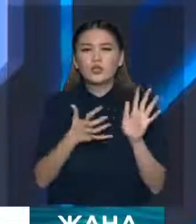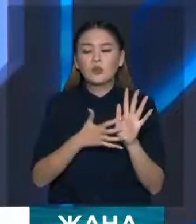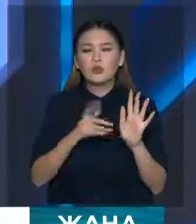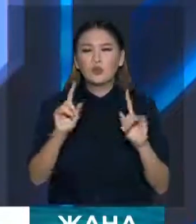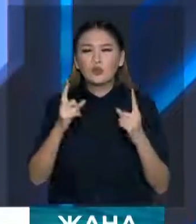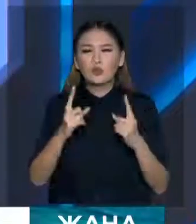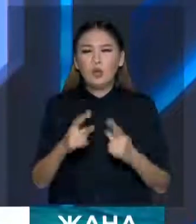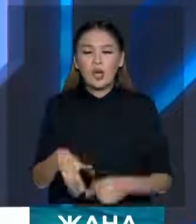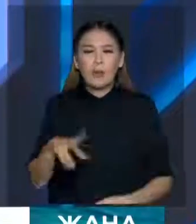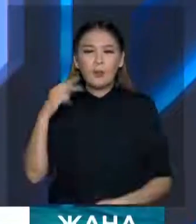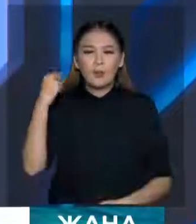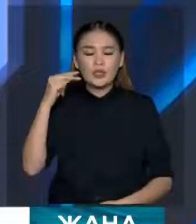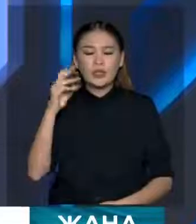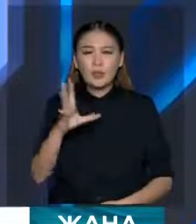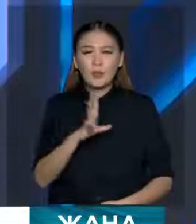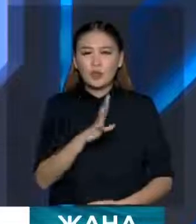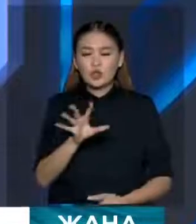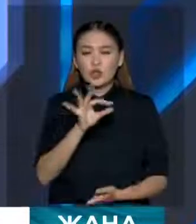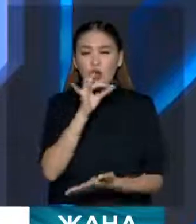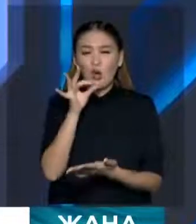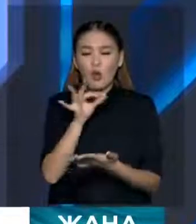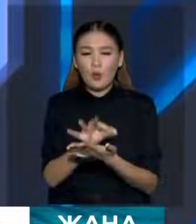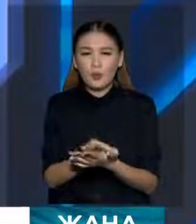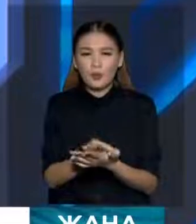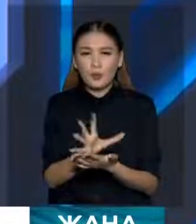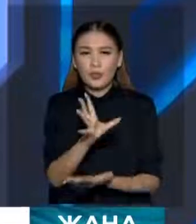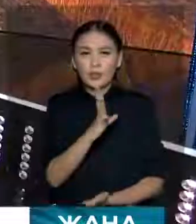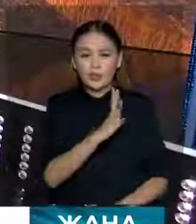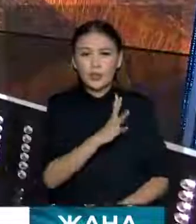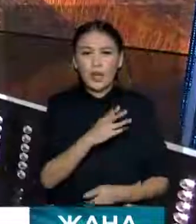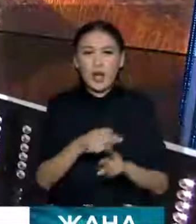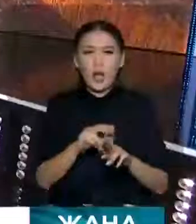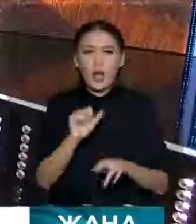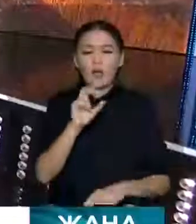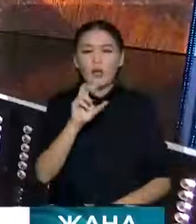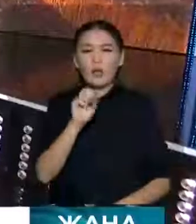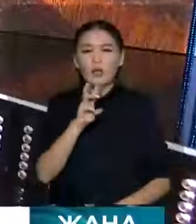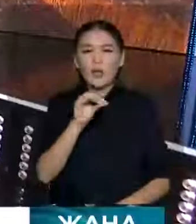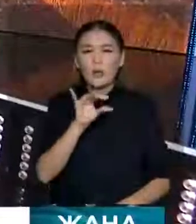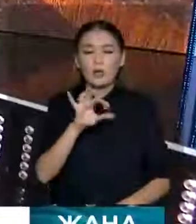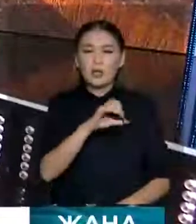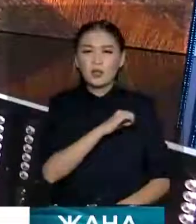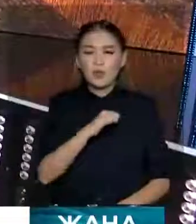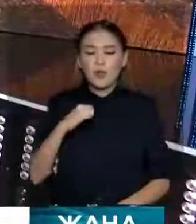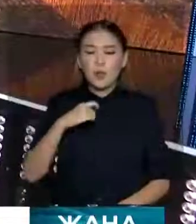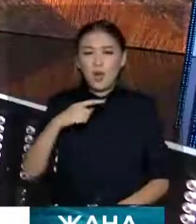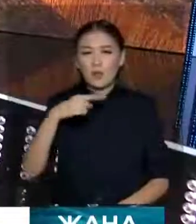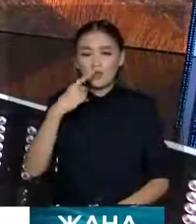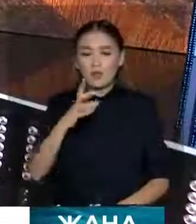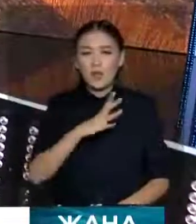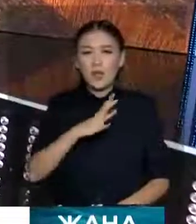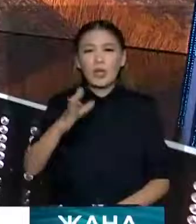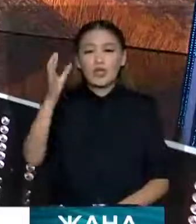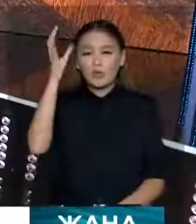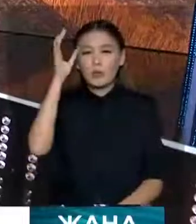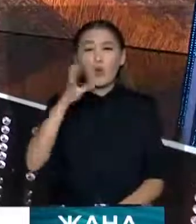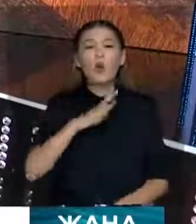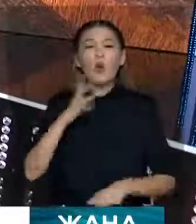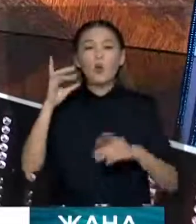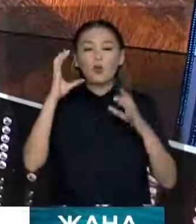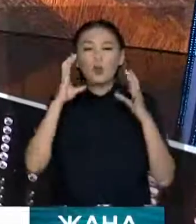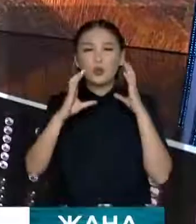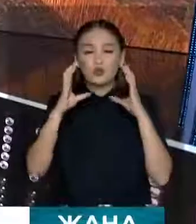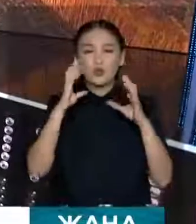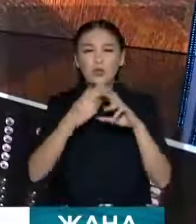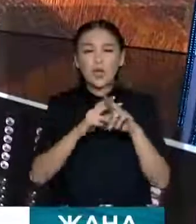сұраққа да президентіміз жауап берді. Өткен жолы мына ұлттық академияға барғанда өзі айтты ғой, бізге ғылыми зерттеу университеттерін құру керек